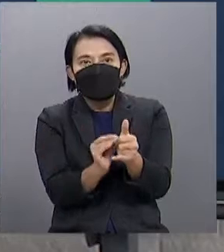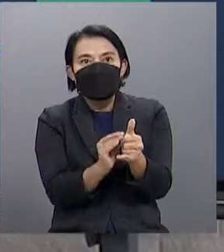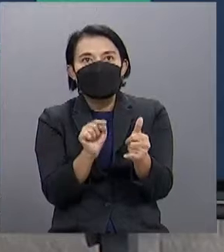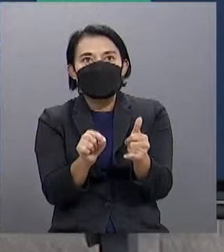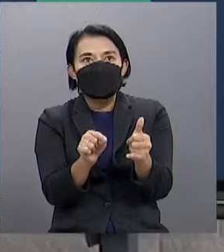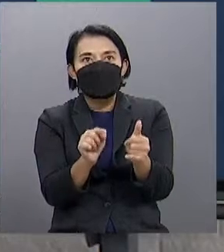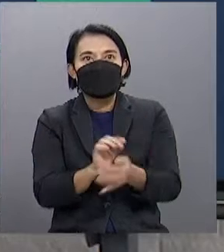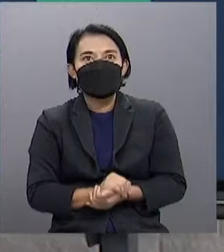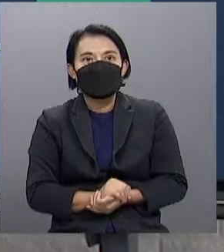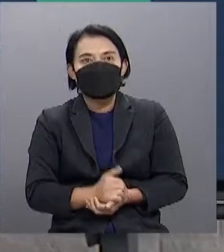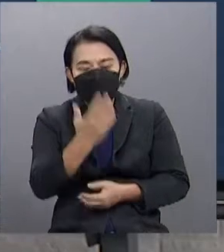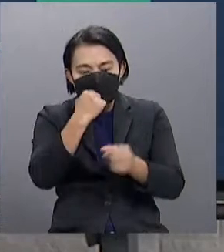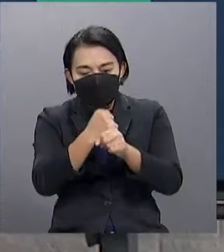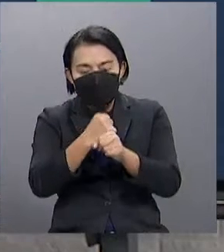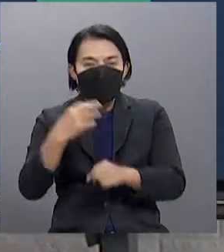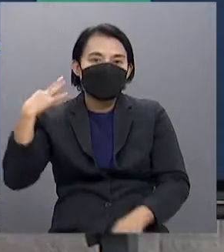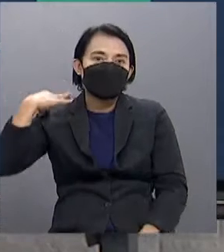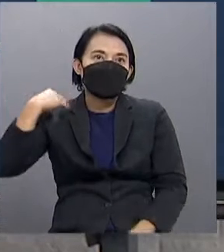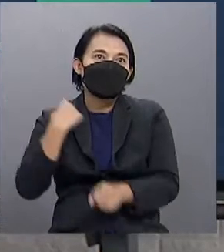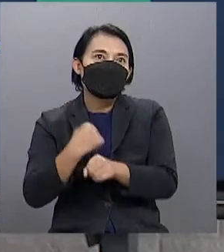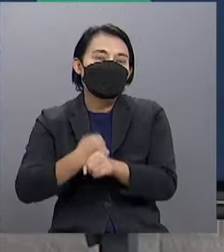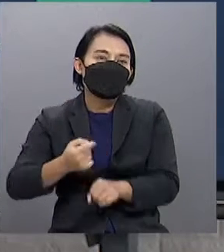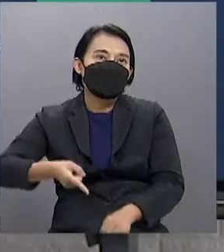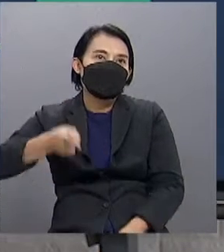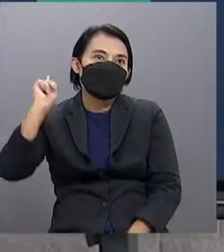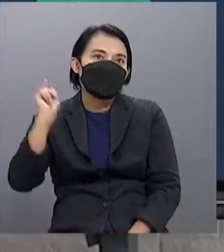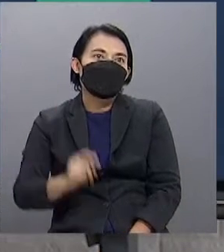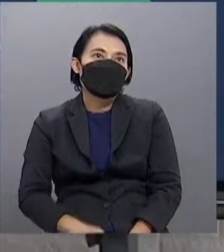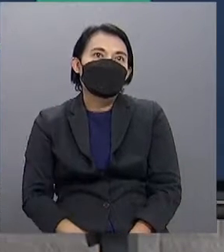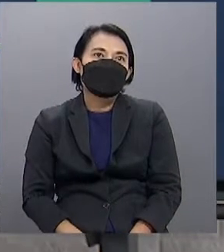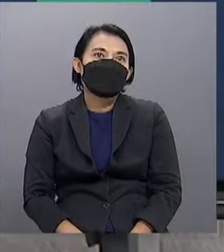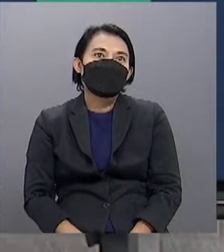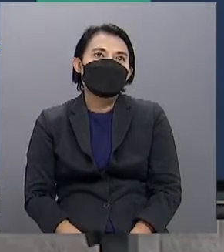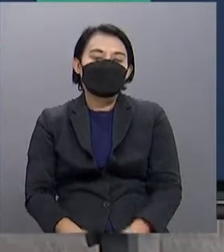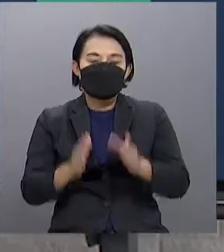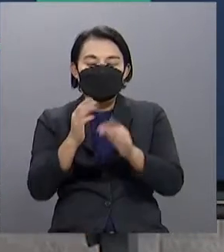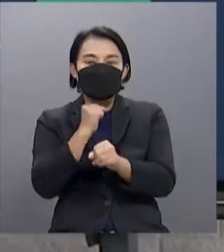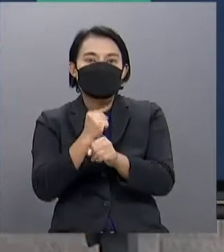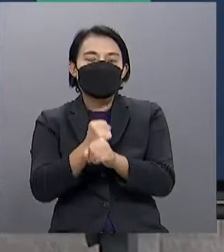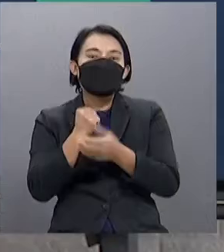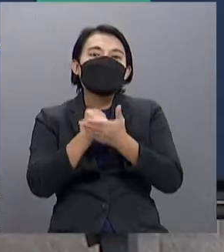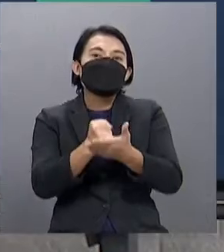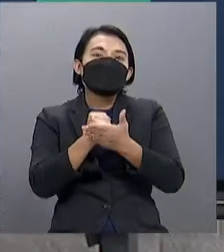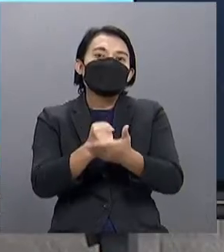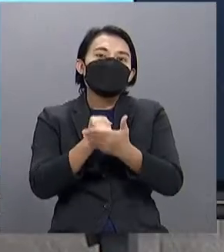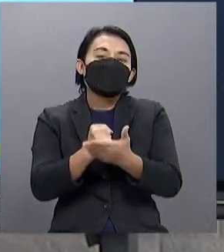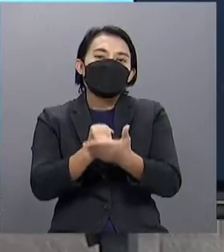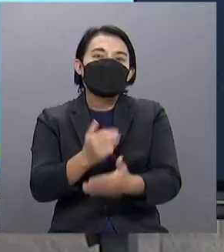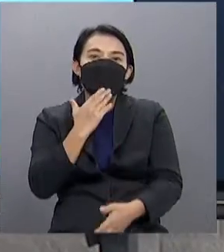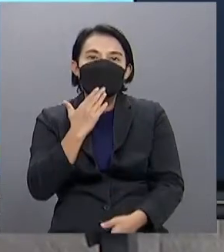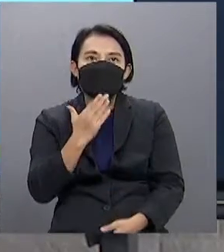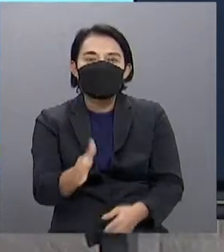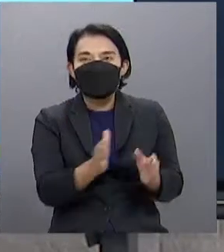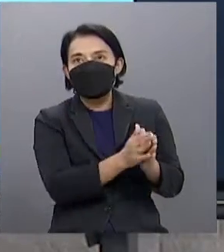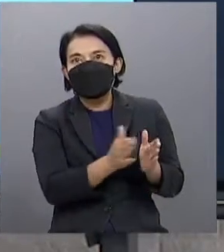อาสาเขาทำงานกันมานานเหนื่อยล่ะครับในนาทีนี้ 1คนที่ทำงานช่วยเหลือกันมาอย่างต่อเนื่องช่วยเหลือกันมาอย่างยาวนานคือคน